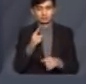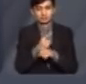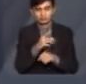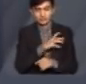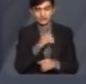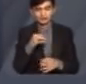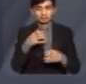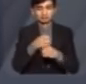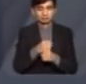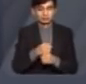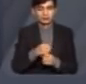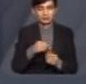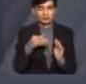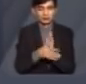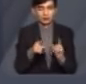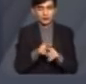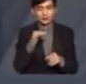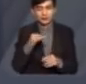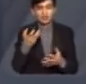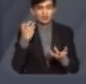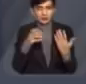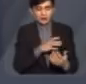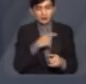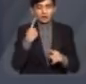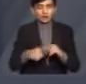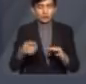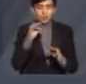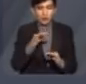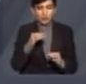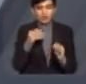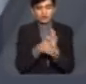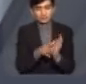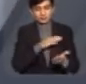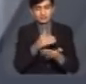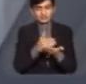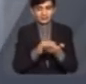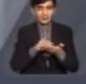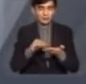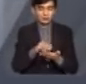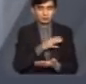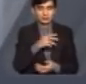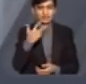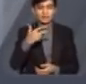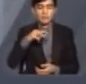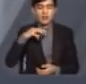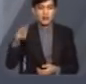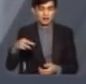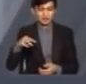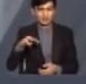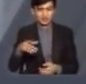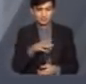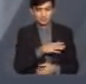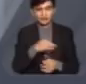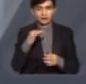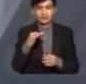аналитических исследованиях под статью другие непродуктивные расходы записан оптимизация около 30 миллиардов тенге при